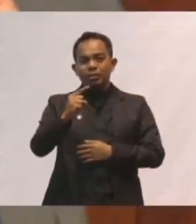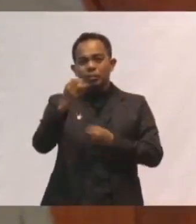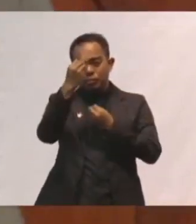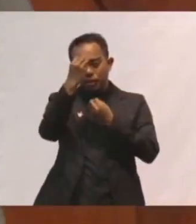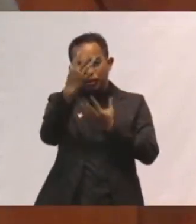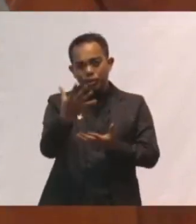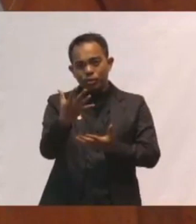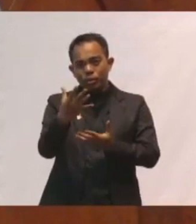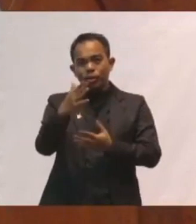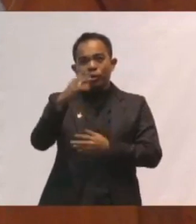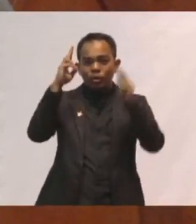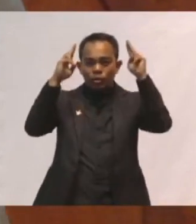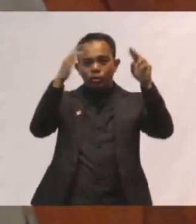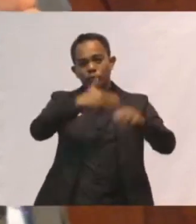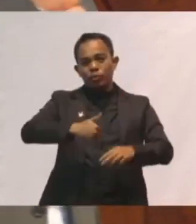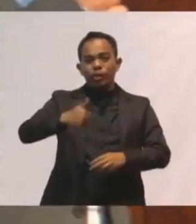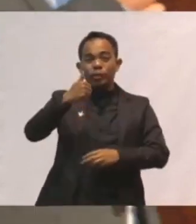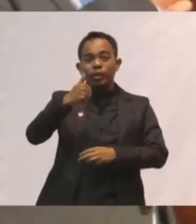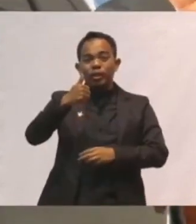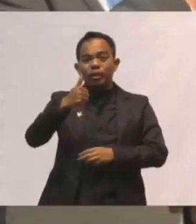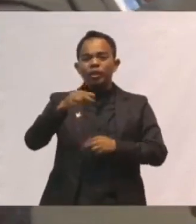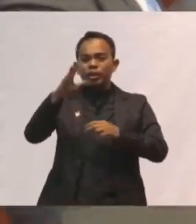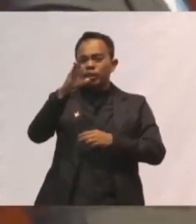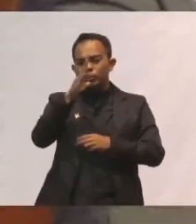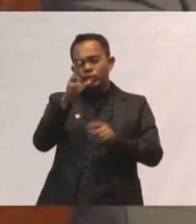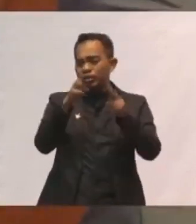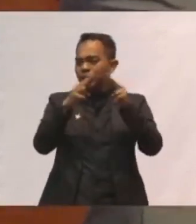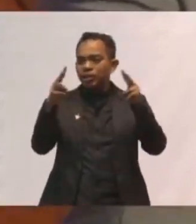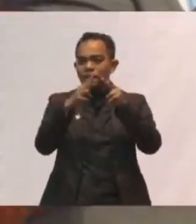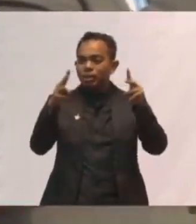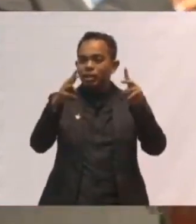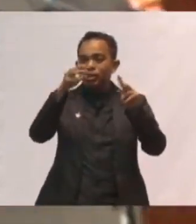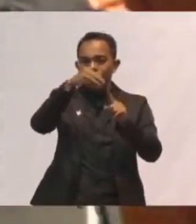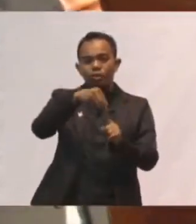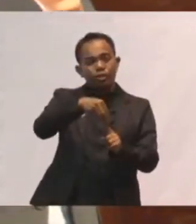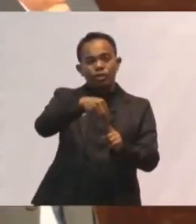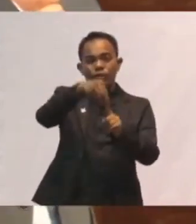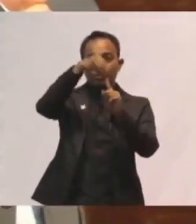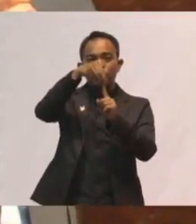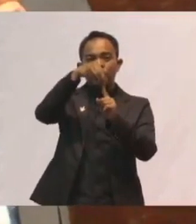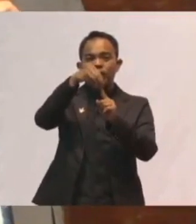ijma', ibu lebih utama dari segi kedudukannya.